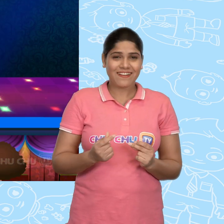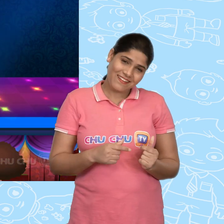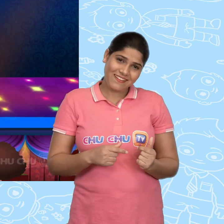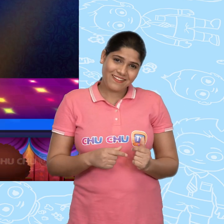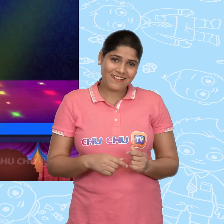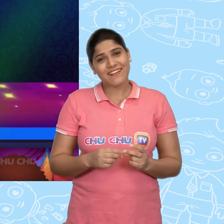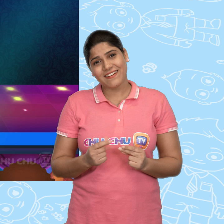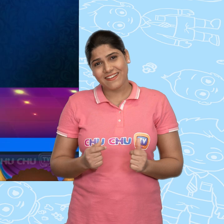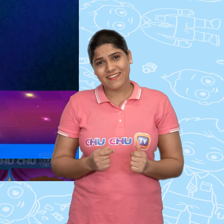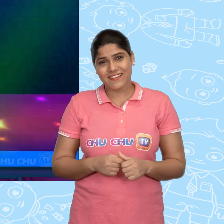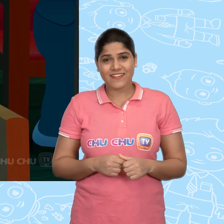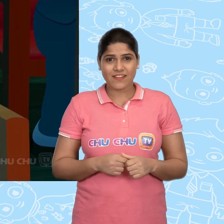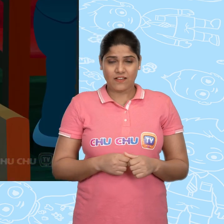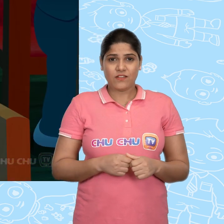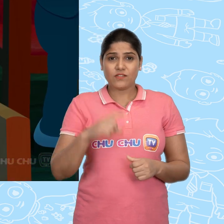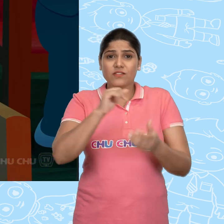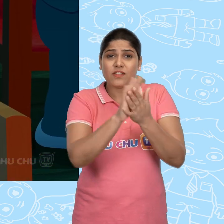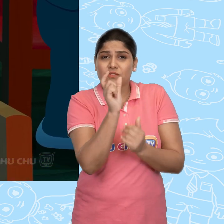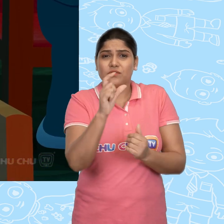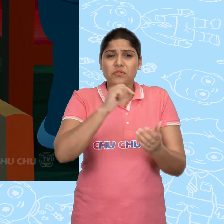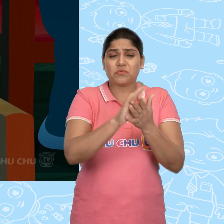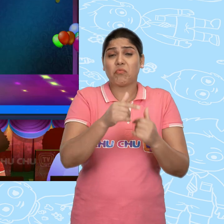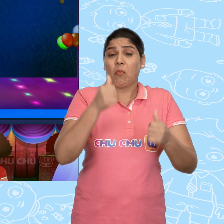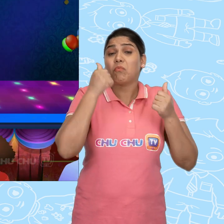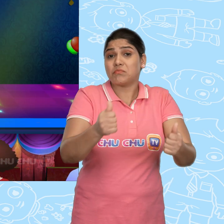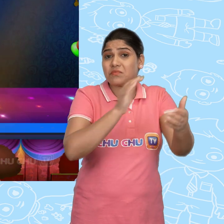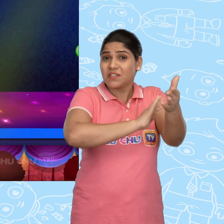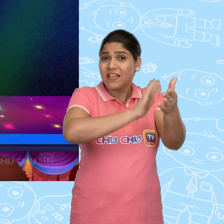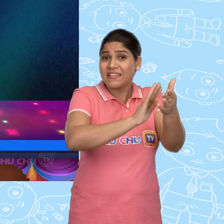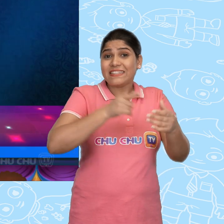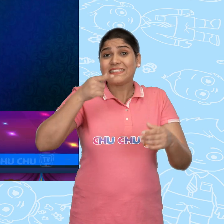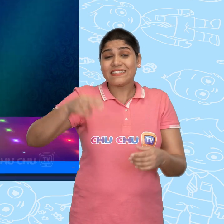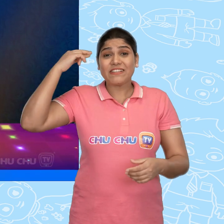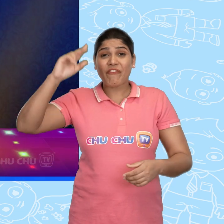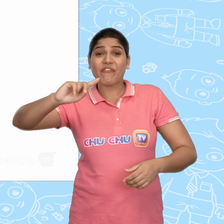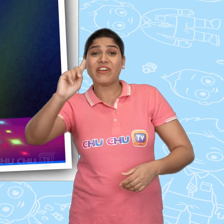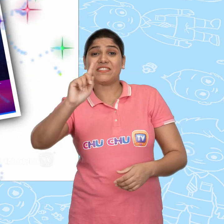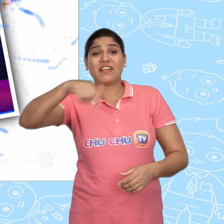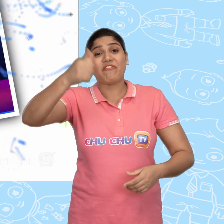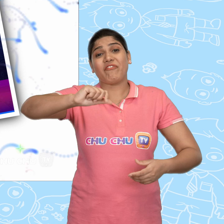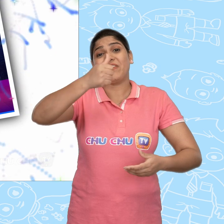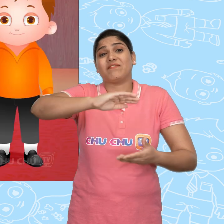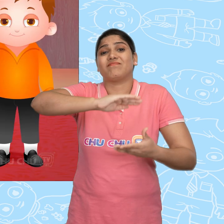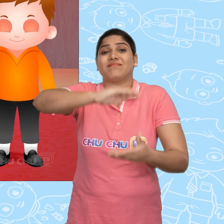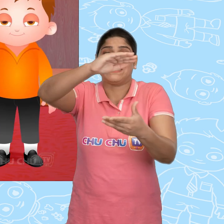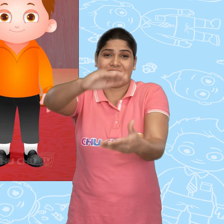ला ला ला। चूचू ने बहुत अच्छा गाया और पहला इनाम जीता।